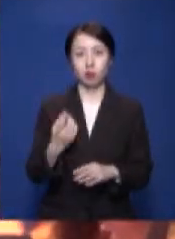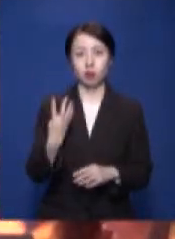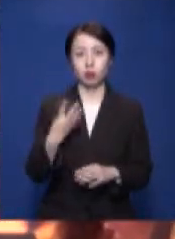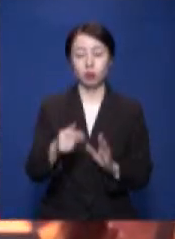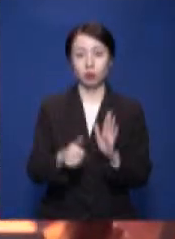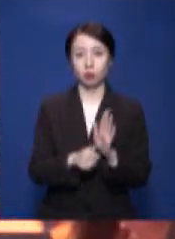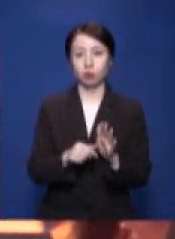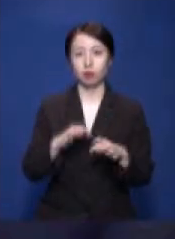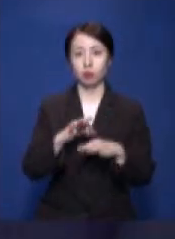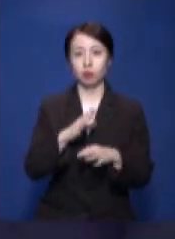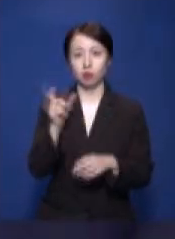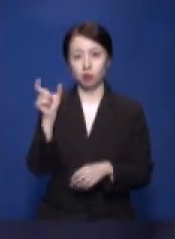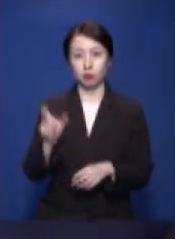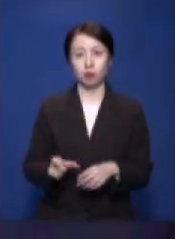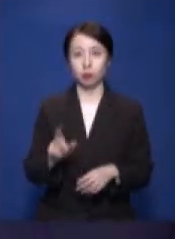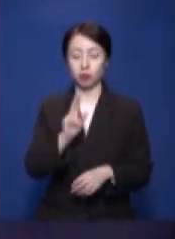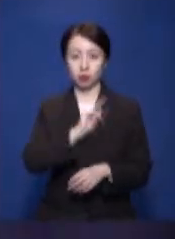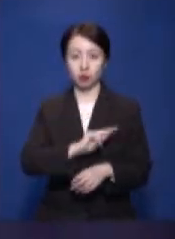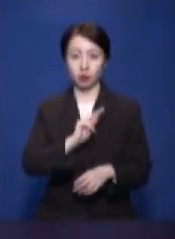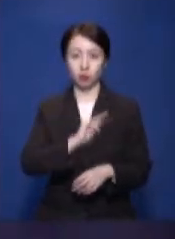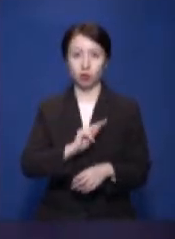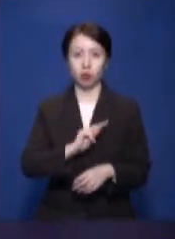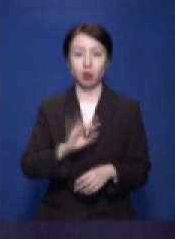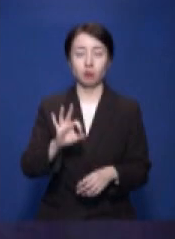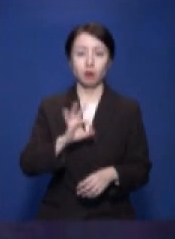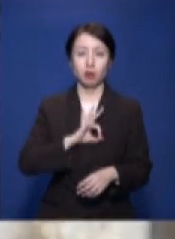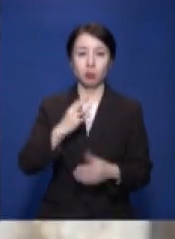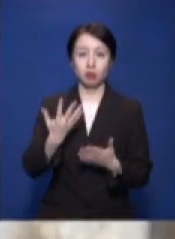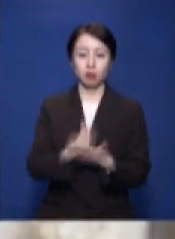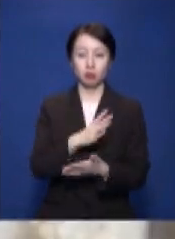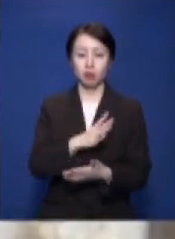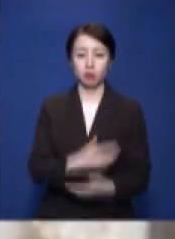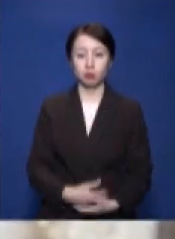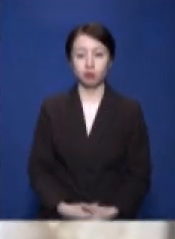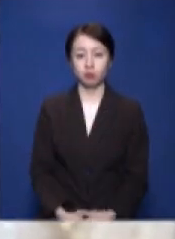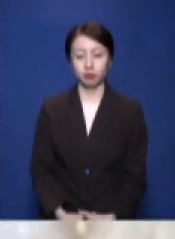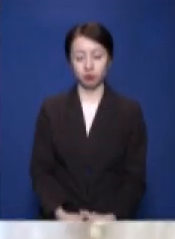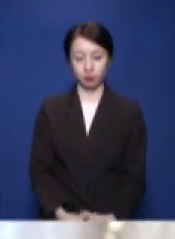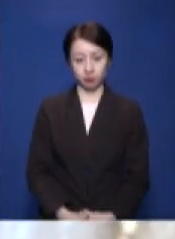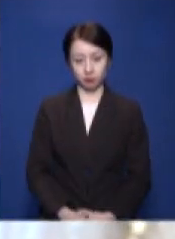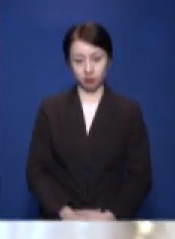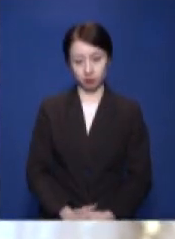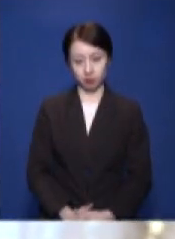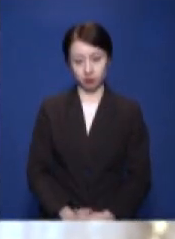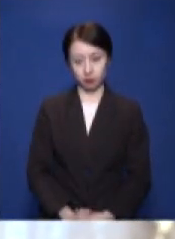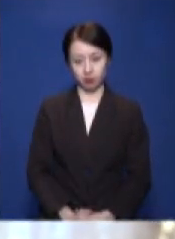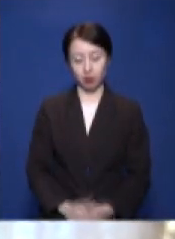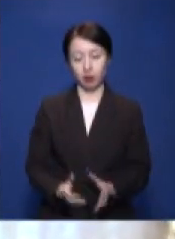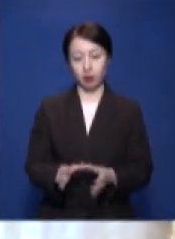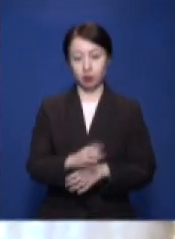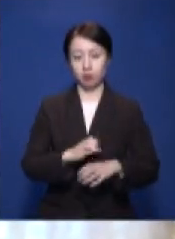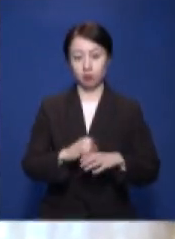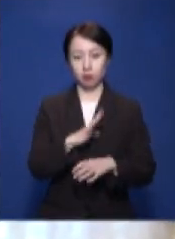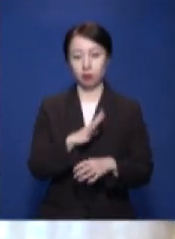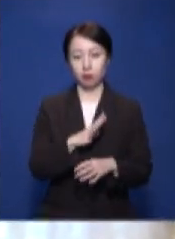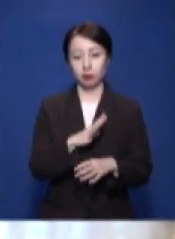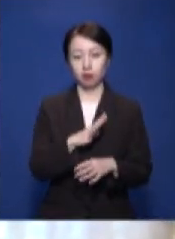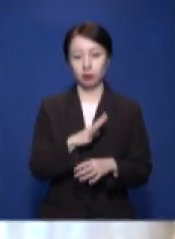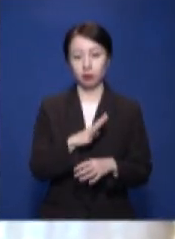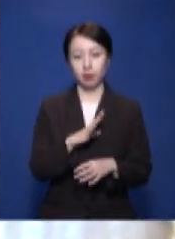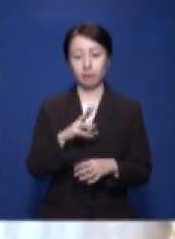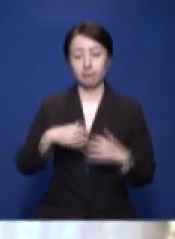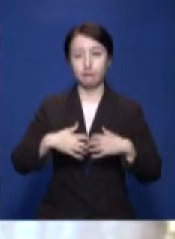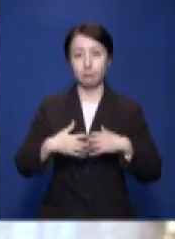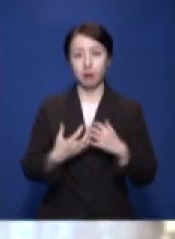жылдық өтілі бар азаматқа еңбек ардагері медалі табысталды. 40 жылдан бері сол ауыл шаруашылық секторда істедім.